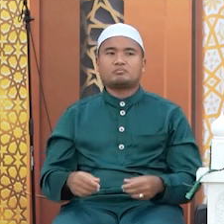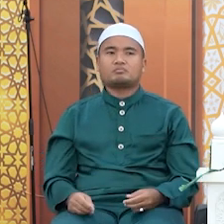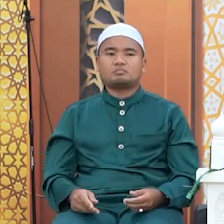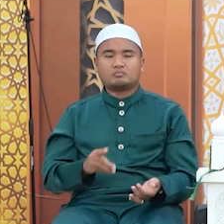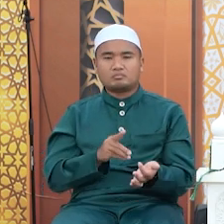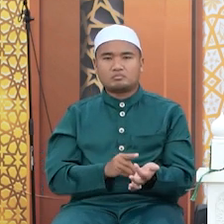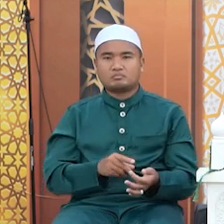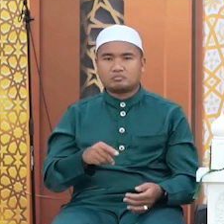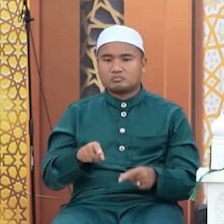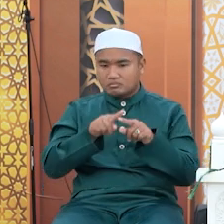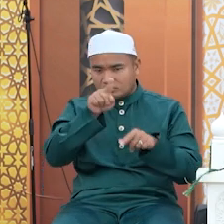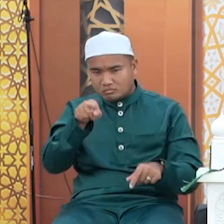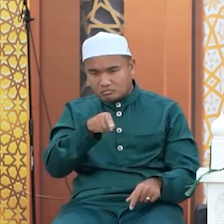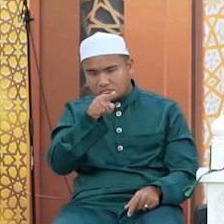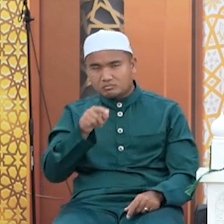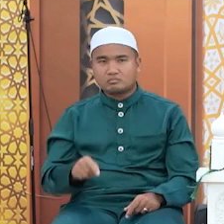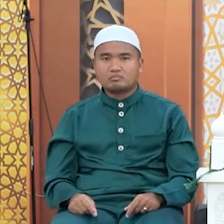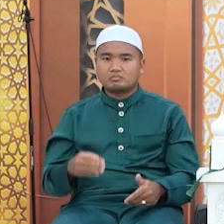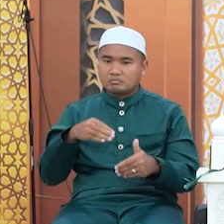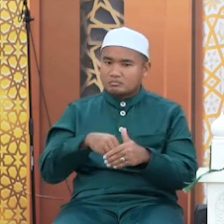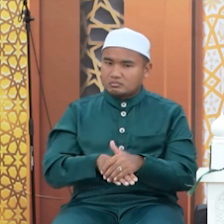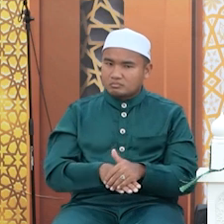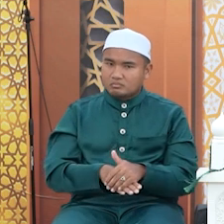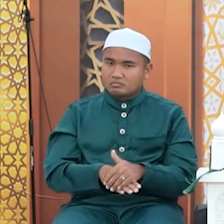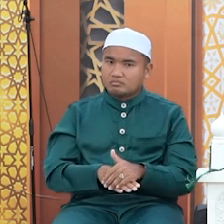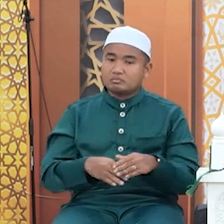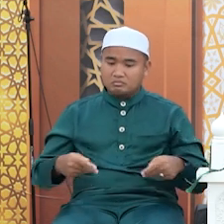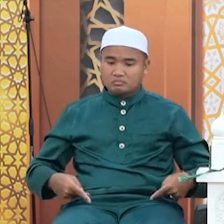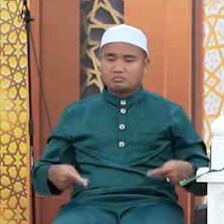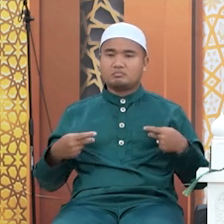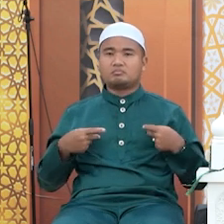Dalam keadaan seperti itu, dia tak lupa sembahyang.